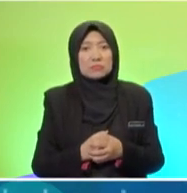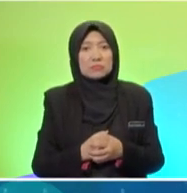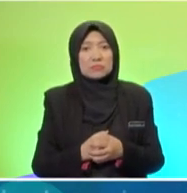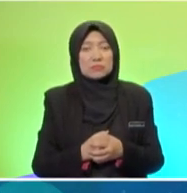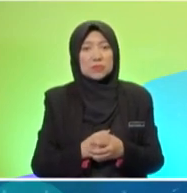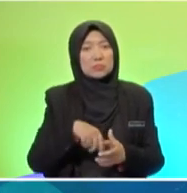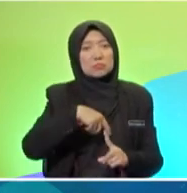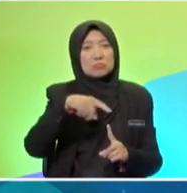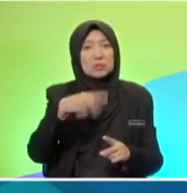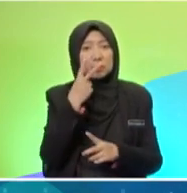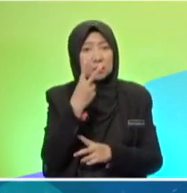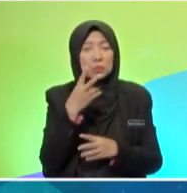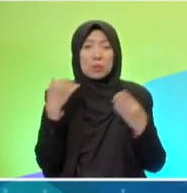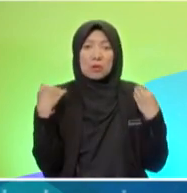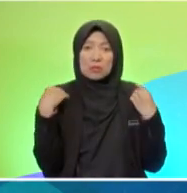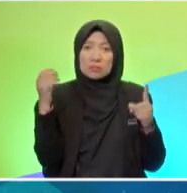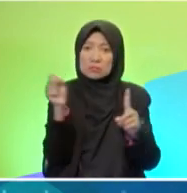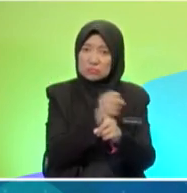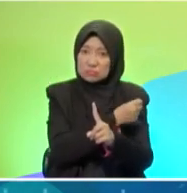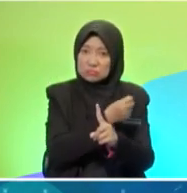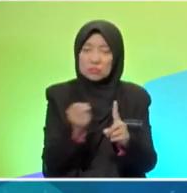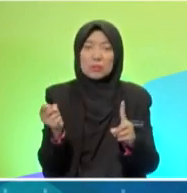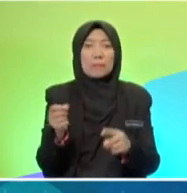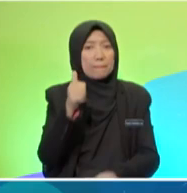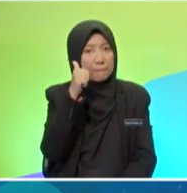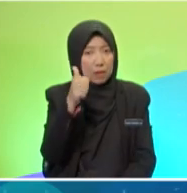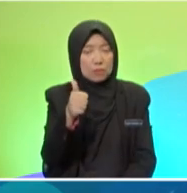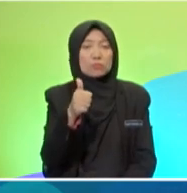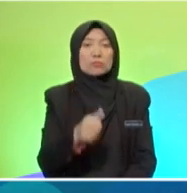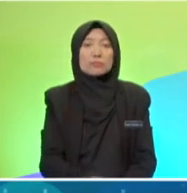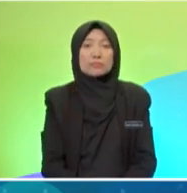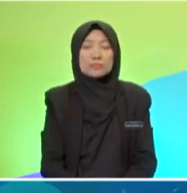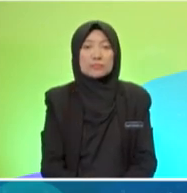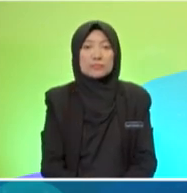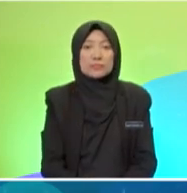Lihat suasana seperti ini oke bagus hemat seterusnya